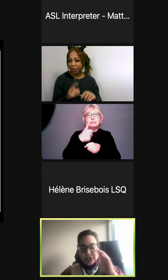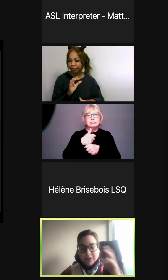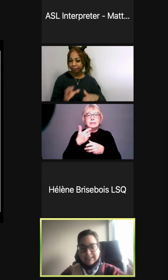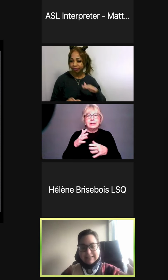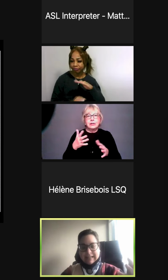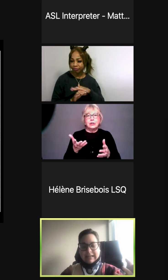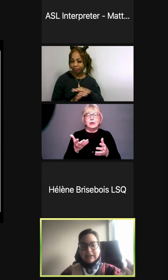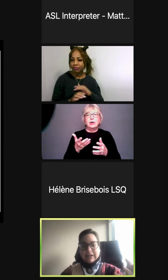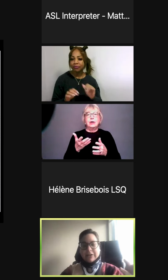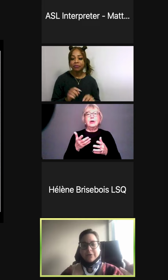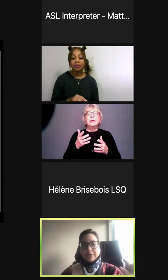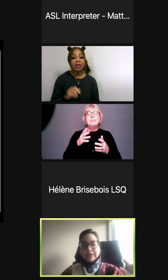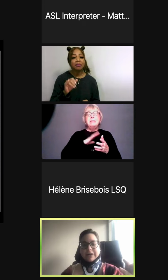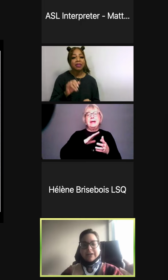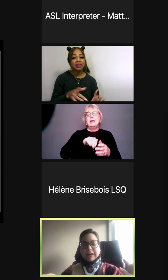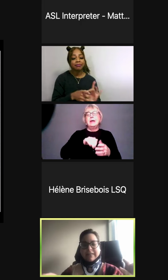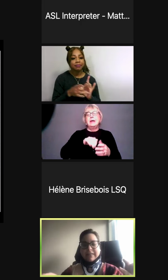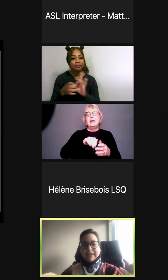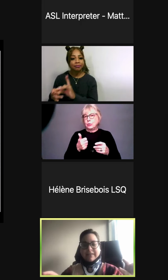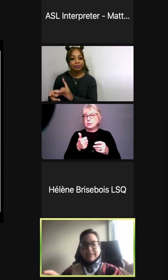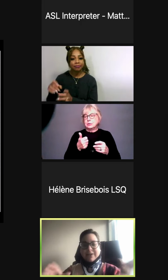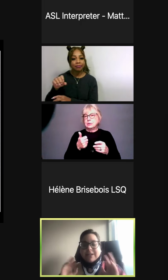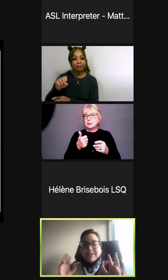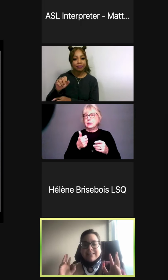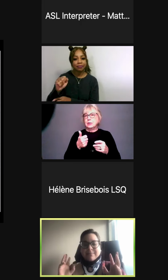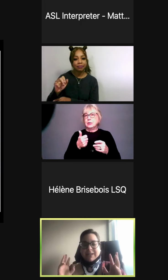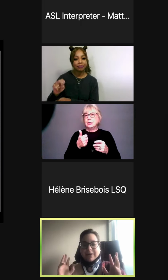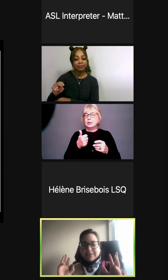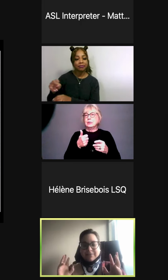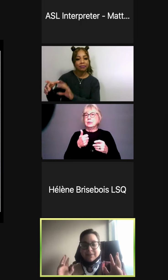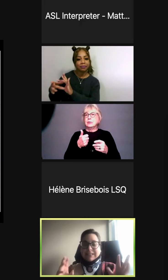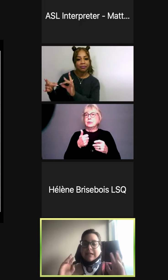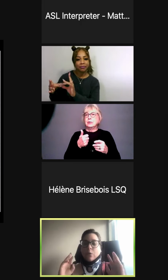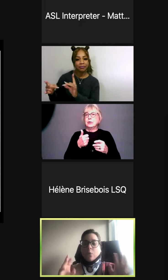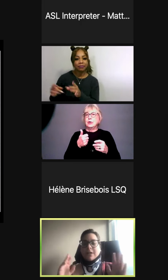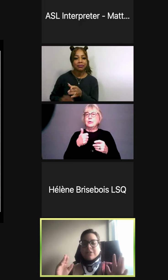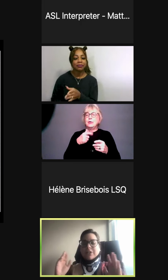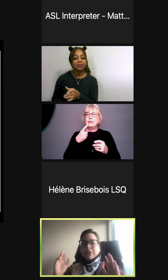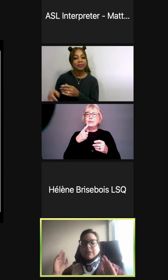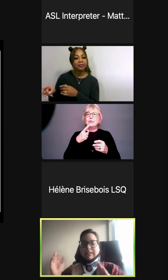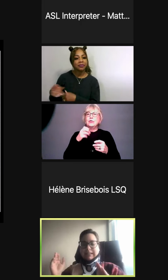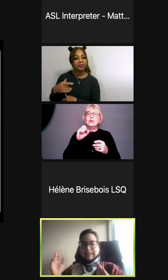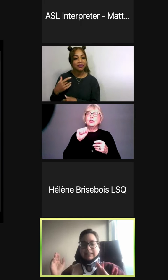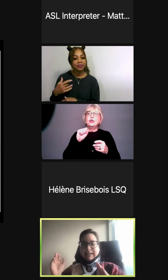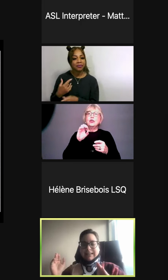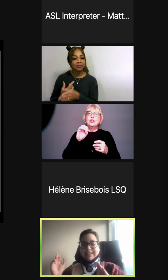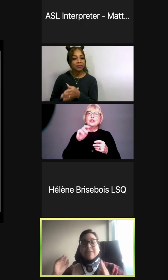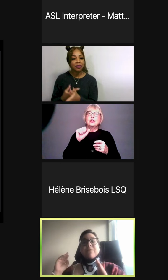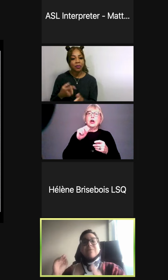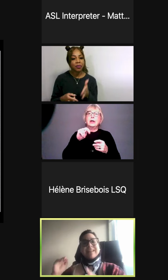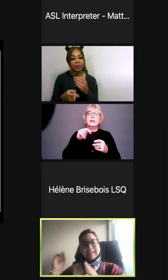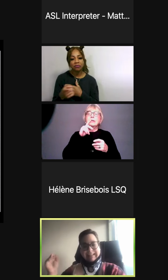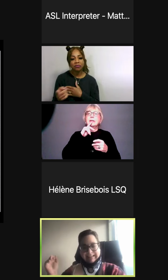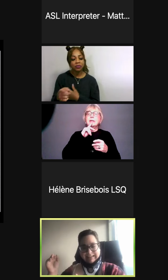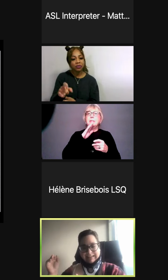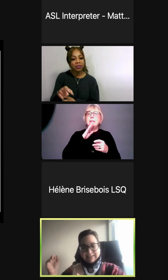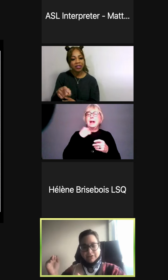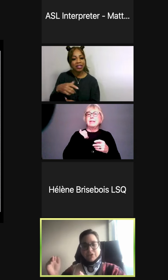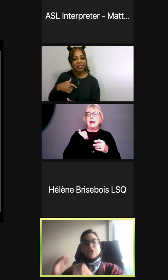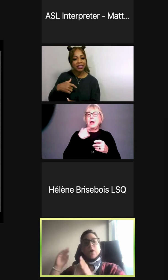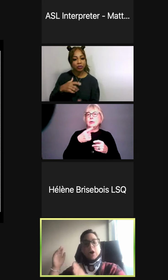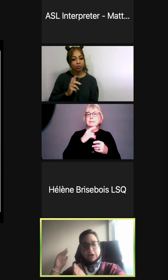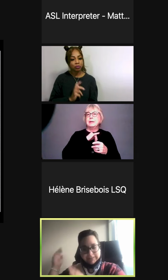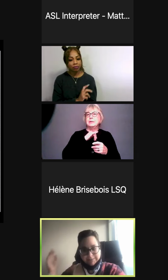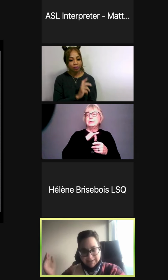'ajoute à cette question. Et je reviens à quelque chose que Sean a mentionné. Et souvent, la question,